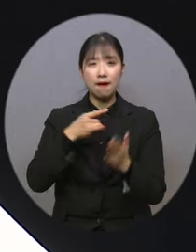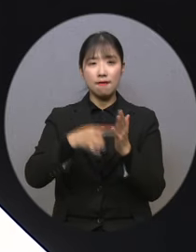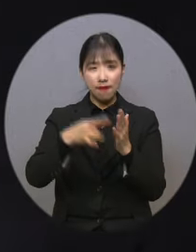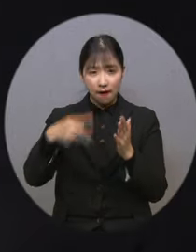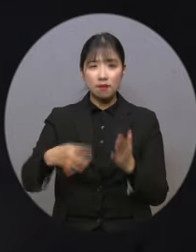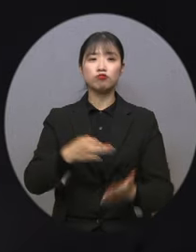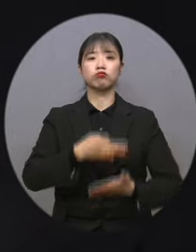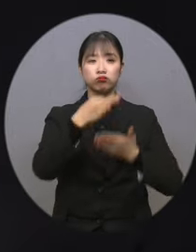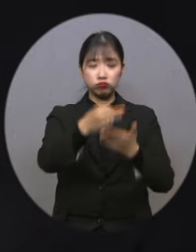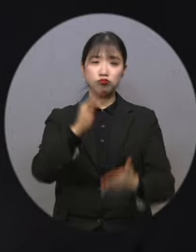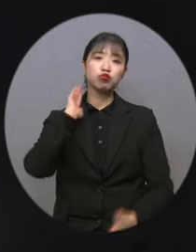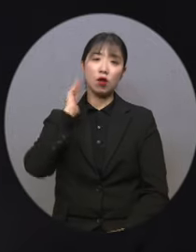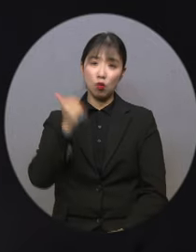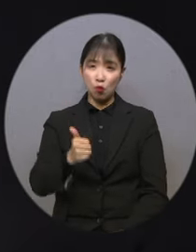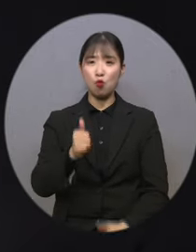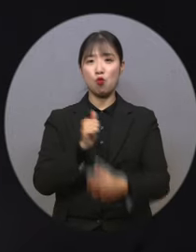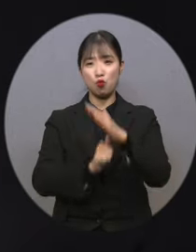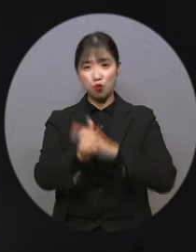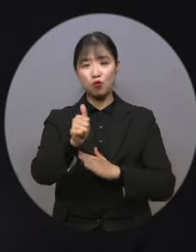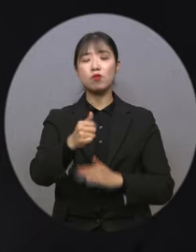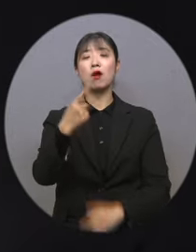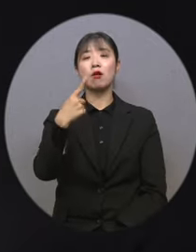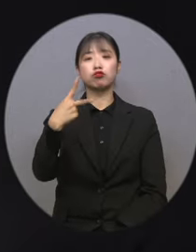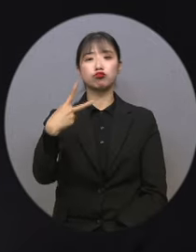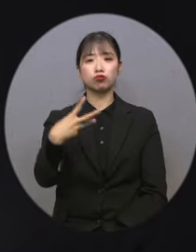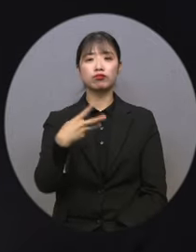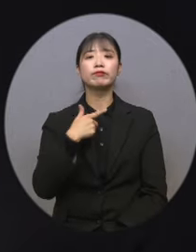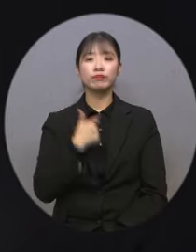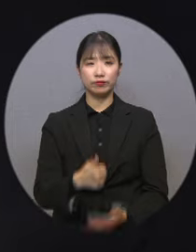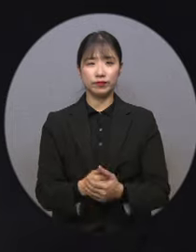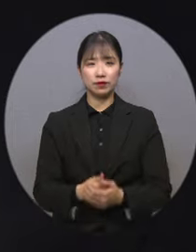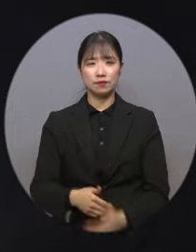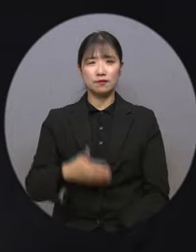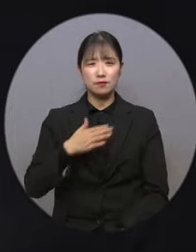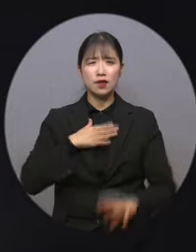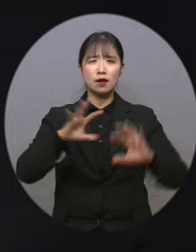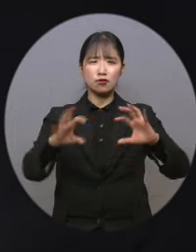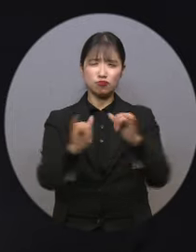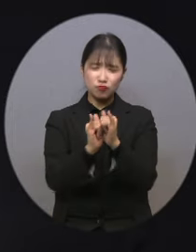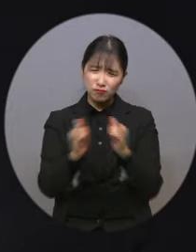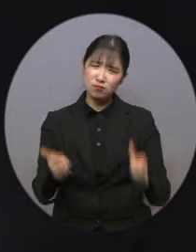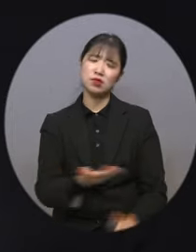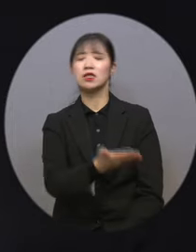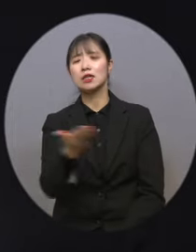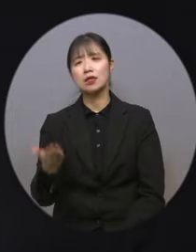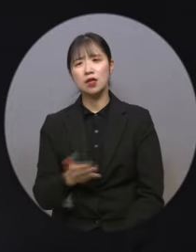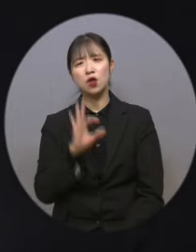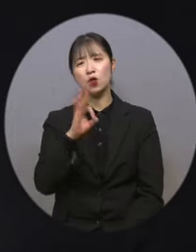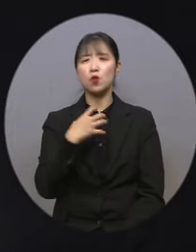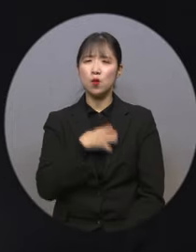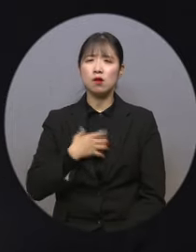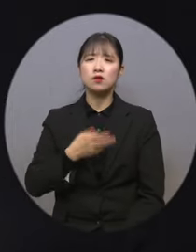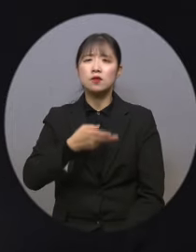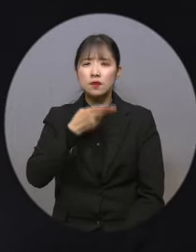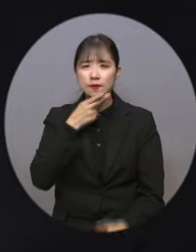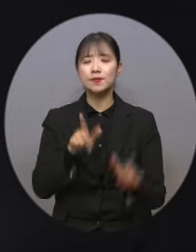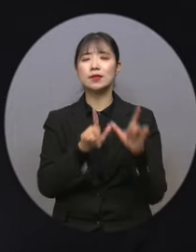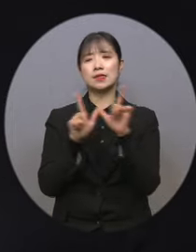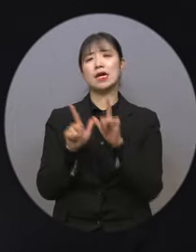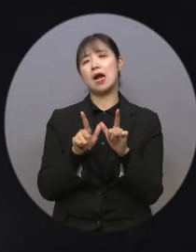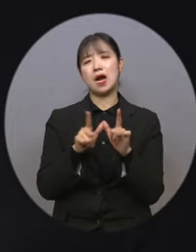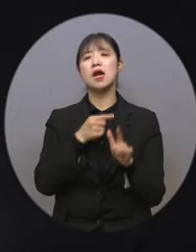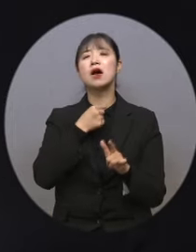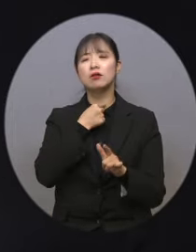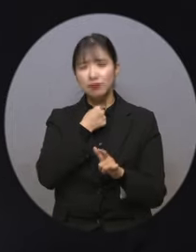대통령 3번 나가지요 그래서 어떤 나는 어떻게든 국민이 좀 동거 없이 안 하고 좀 살게 해주고